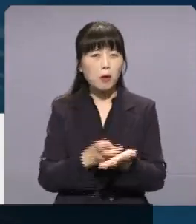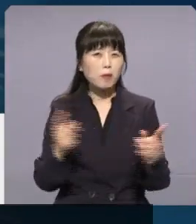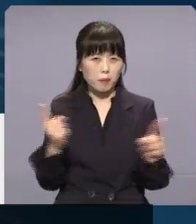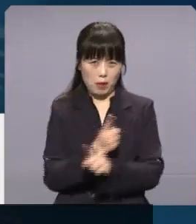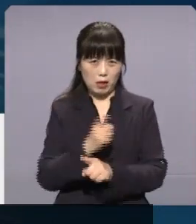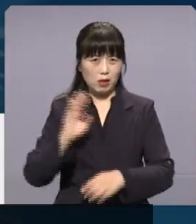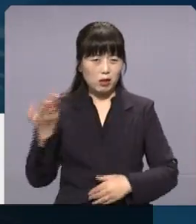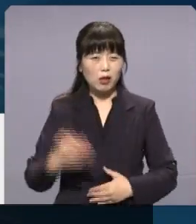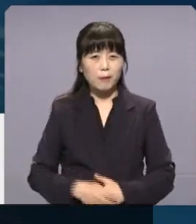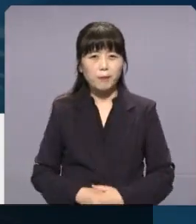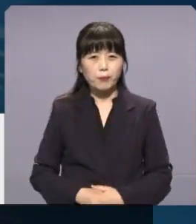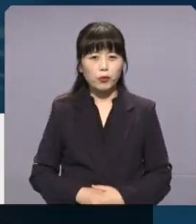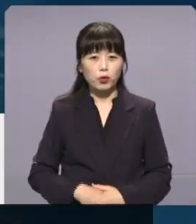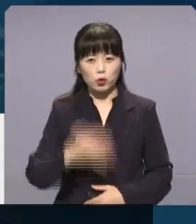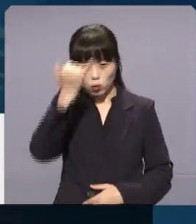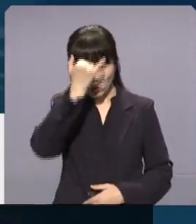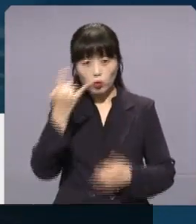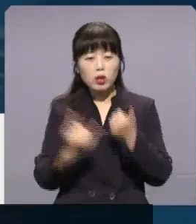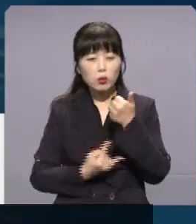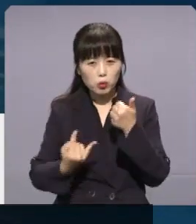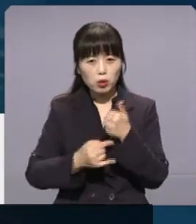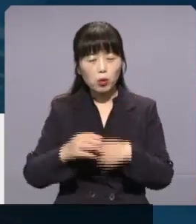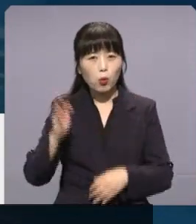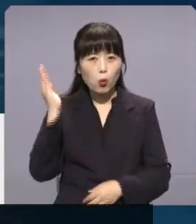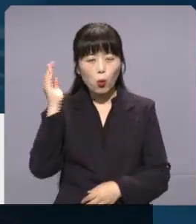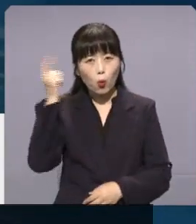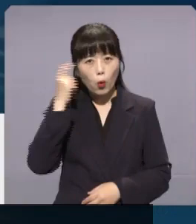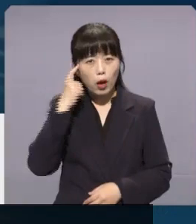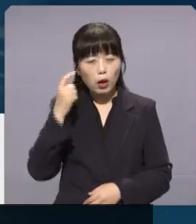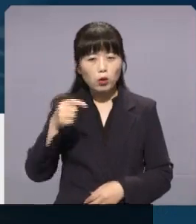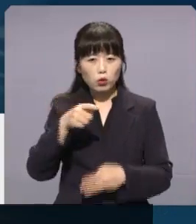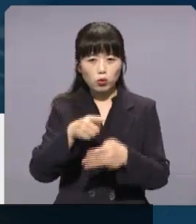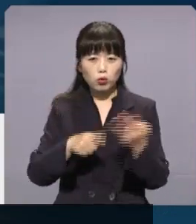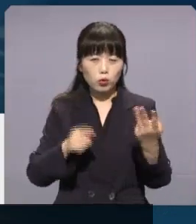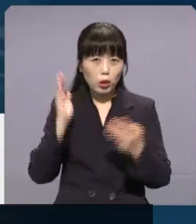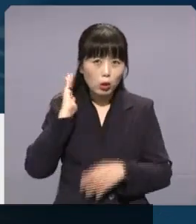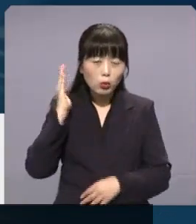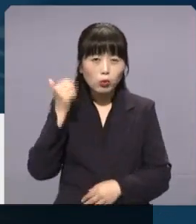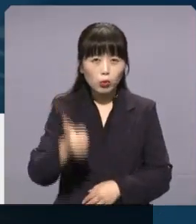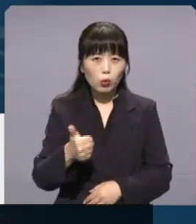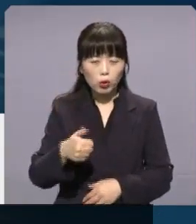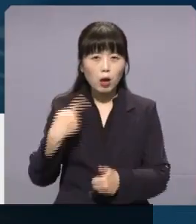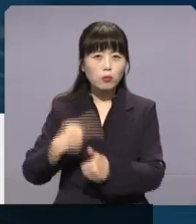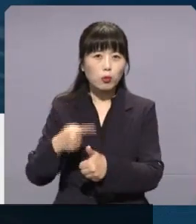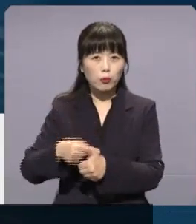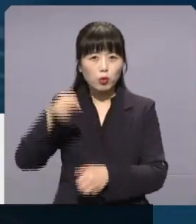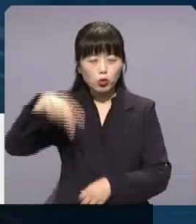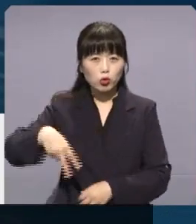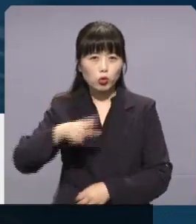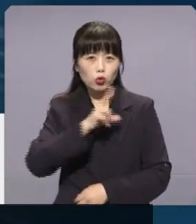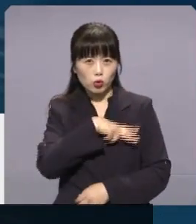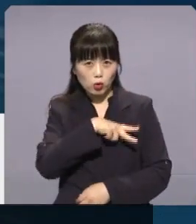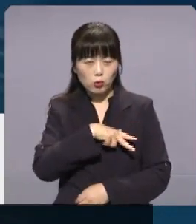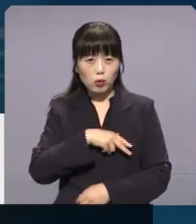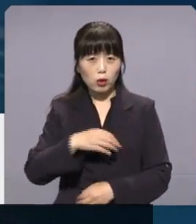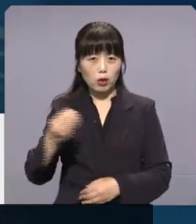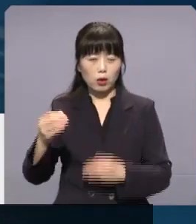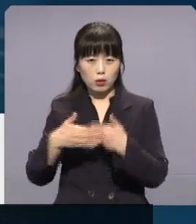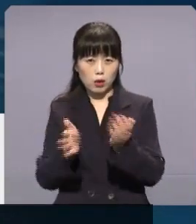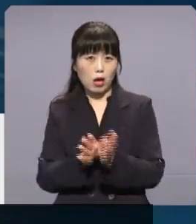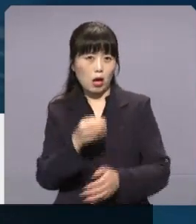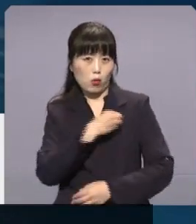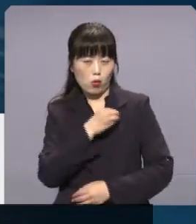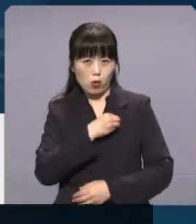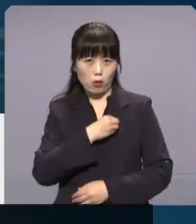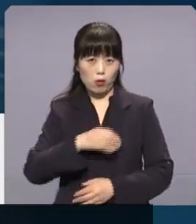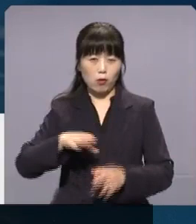하나는 윤리위를 열어가지고 아니 대통령에 대해서 얼마 전에 비판한 유승민 당원에 대해서 또 징계예요? 당원권 징계, 당원권